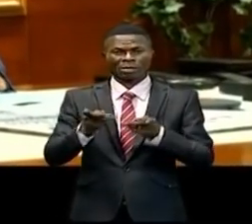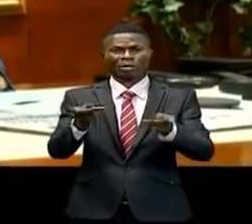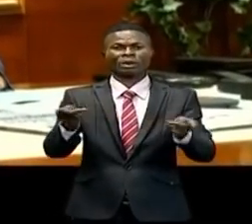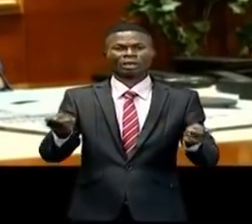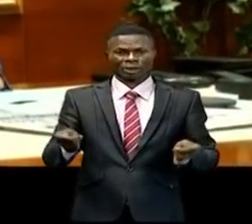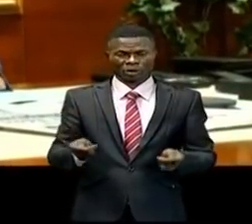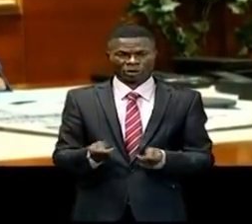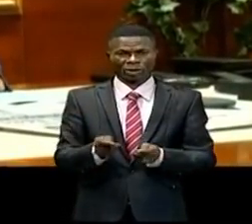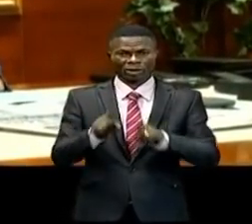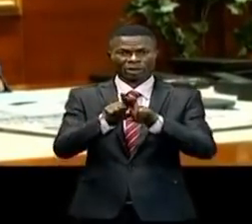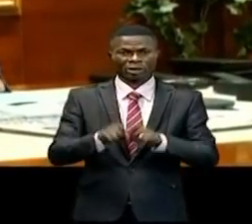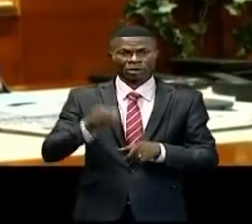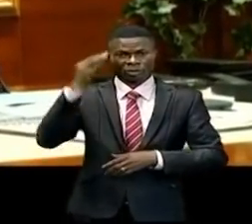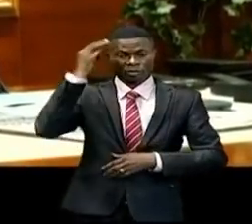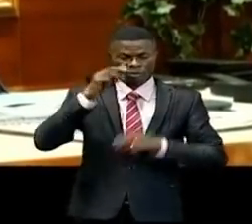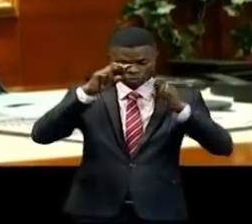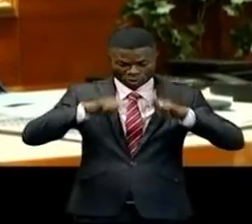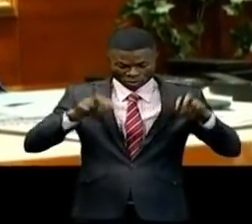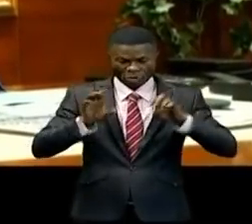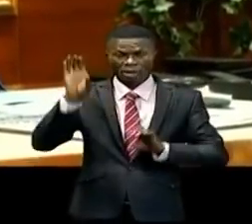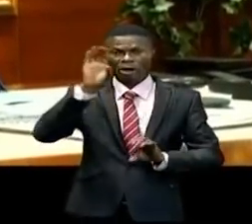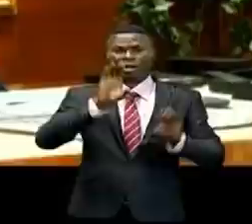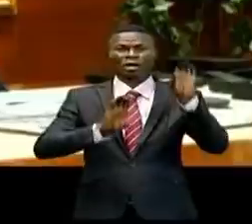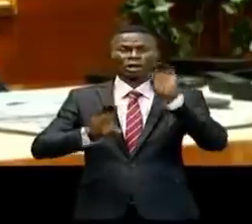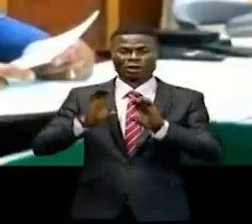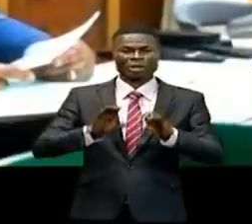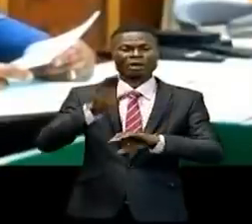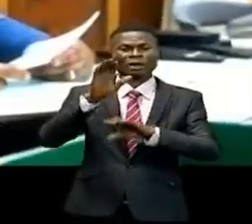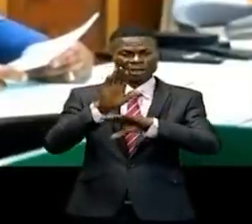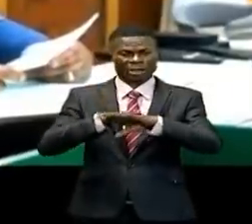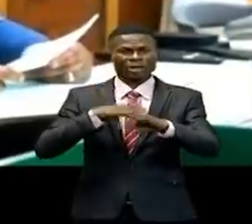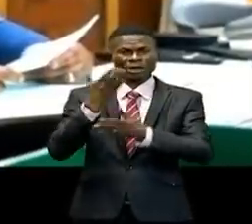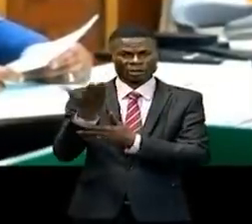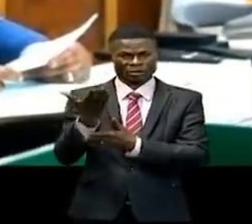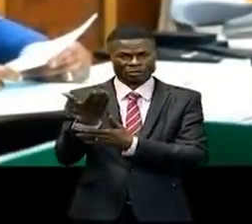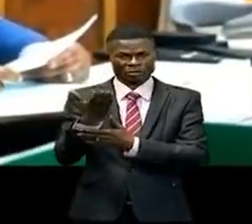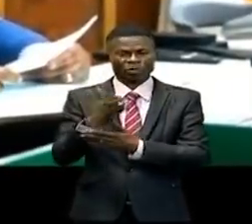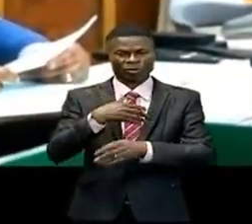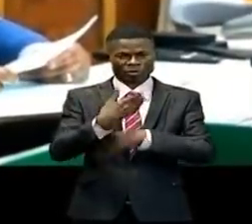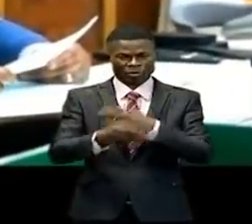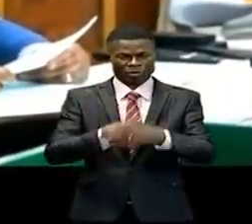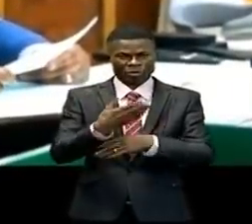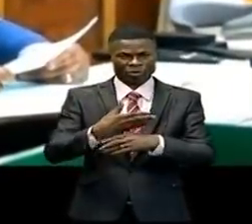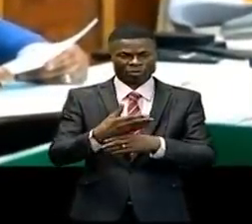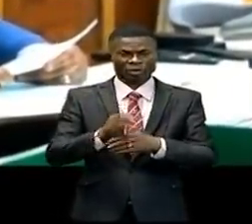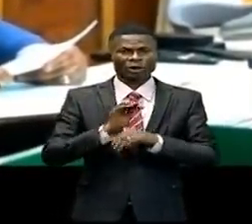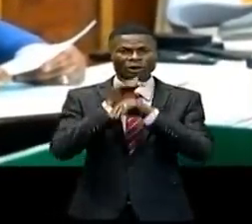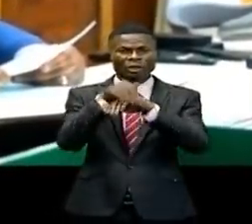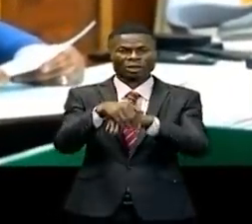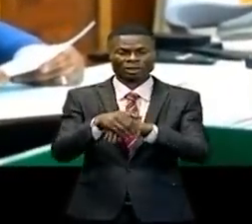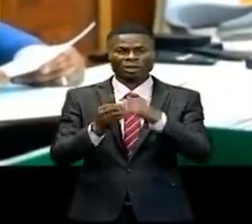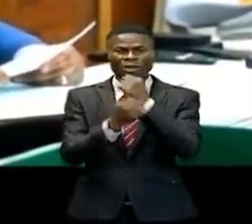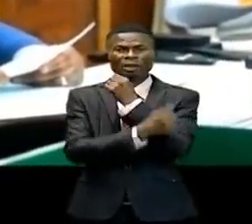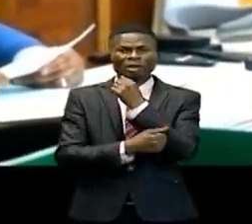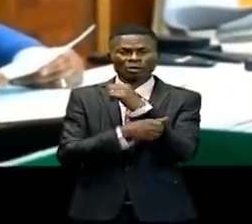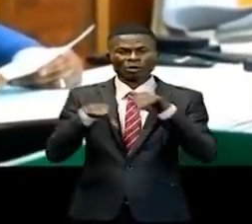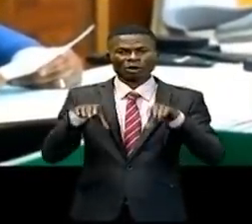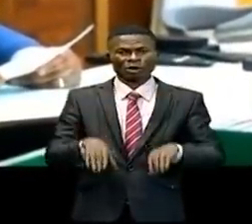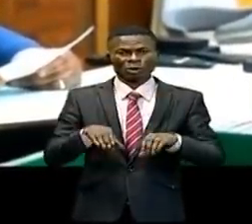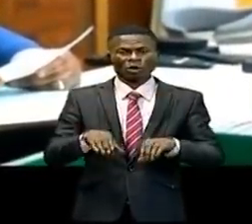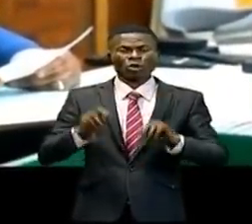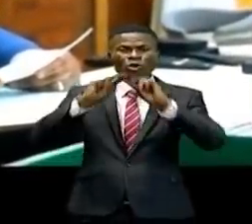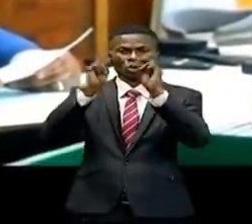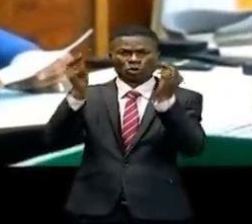Territoire, ainsi que le ministre de la Recherche scientifique ont été invités à finaliser l'adhésion de notre pays au groupe